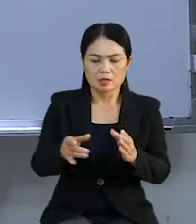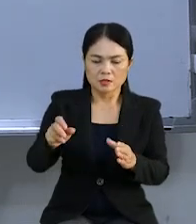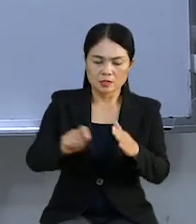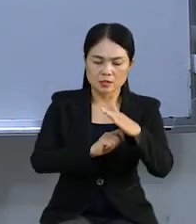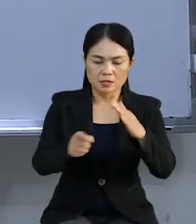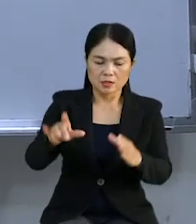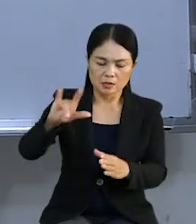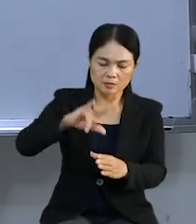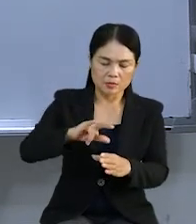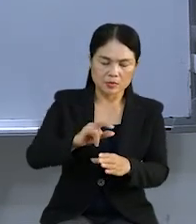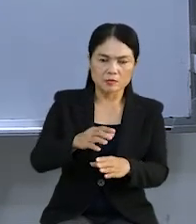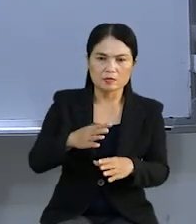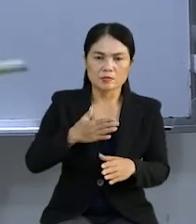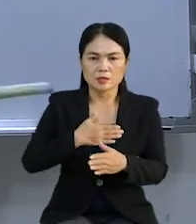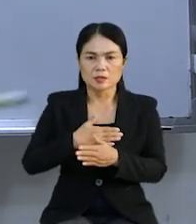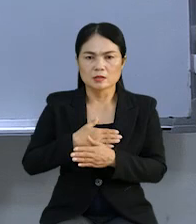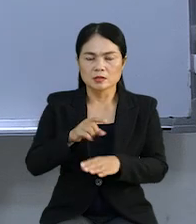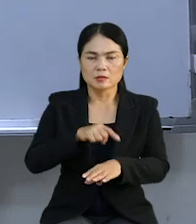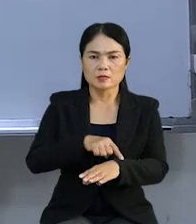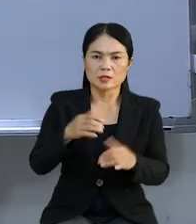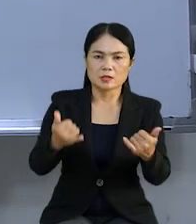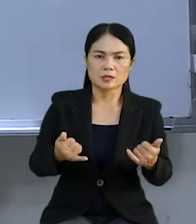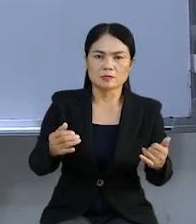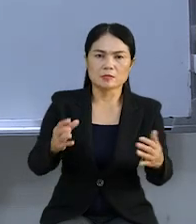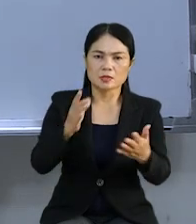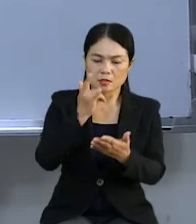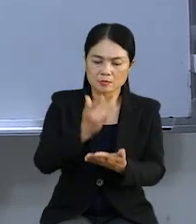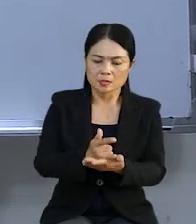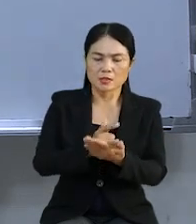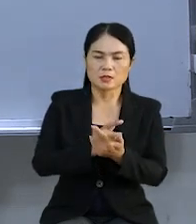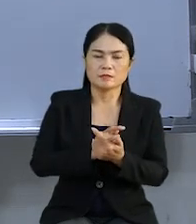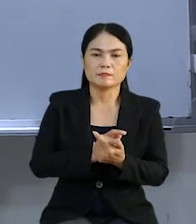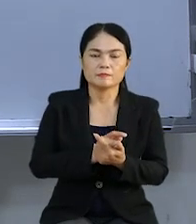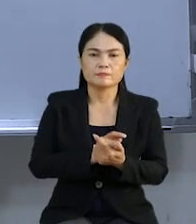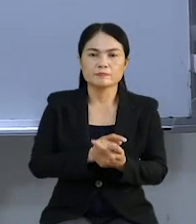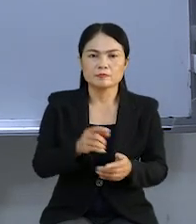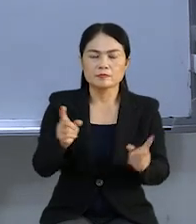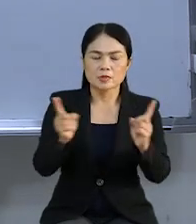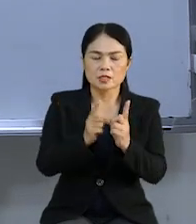ปล่งกาดระบาดลูกครูน้องมองนี้สมบัญจับแต่ปัญญ